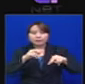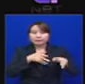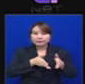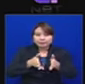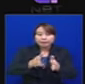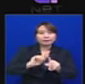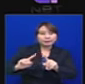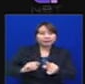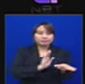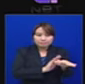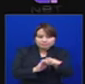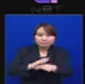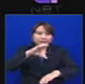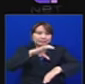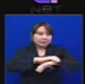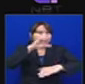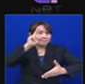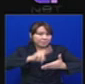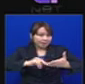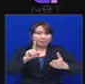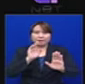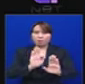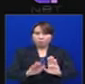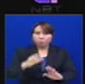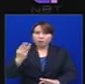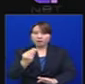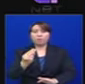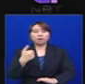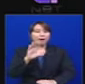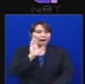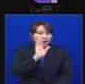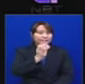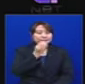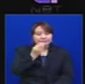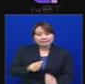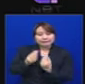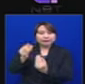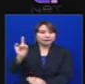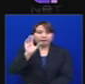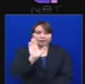ถนนเพื่อเตือนและจับปรับผู้ขับขี่รถเกินกำหนดรวมถึงห้ามให้อาหารสัตว์ด้วยค่ะ